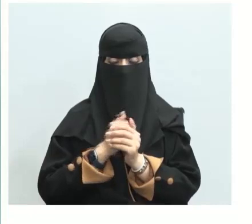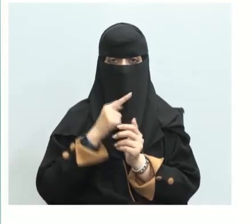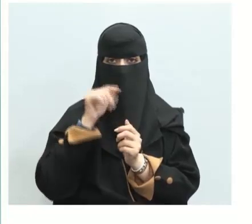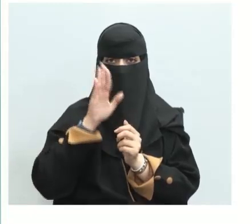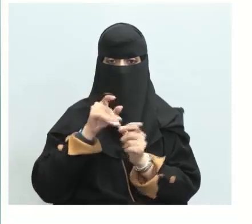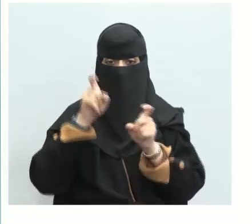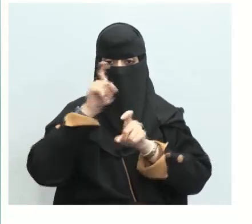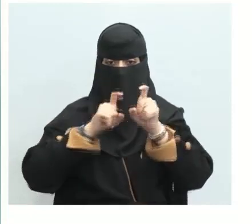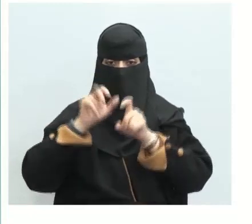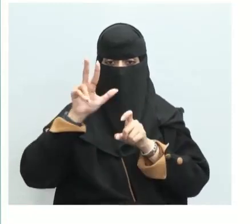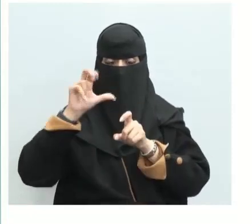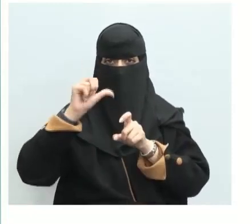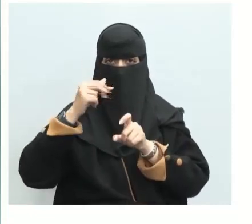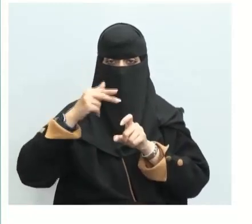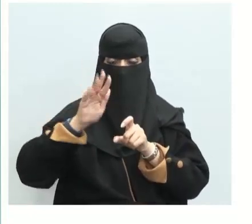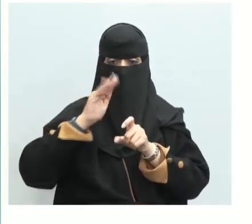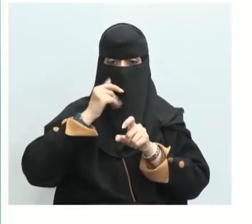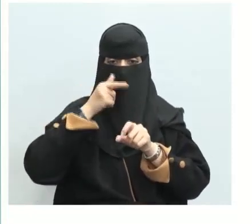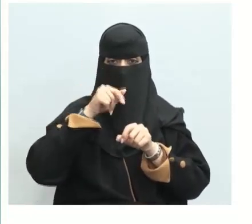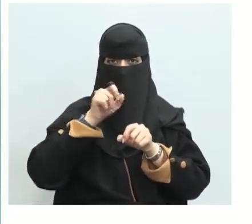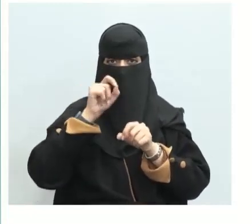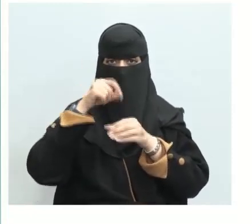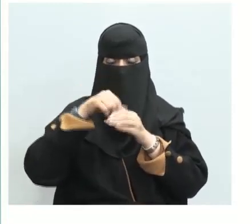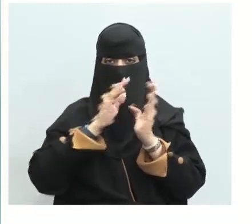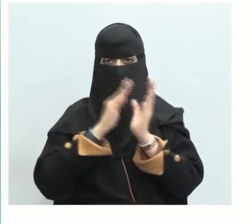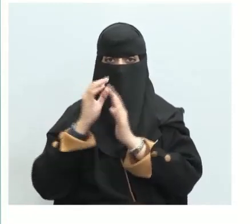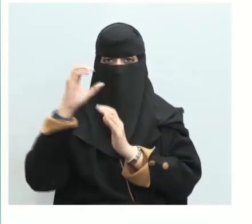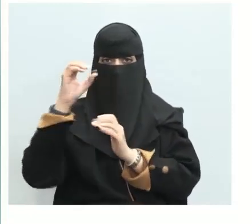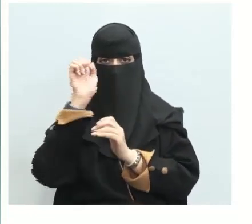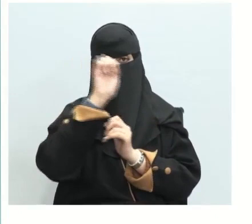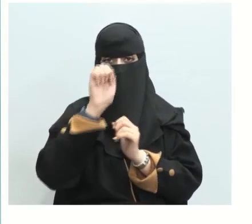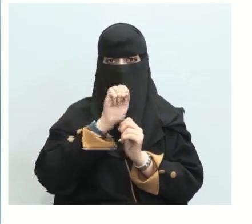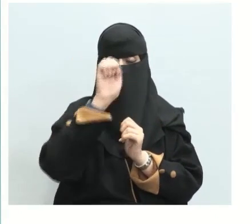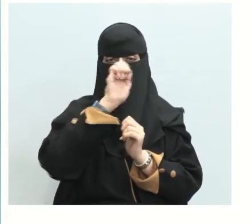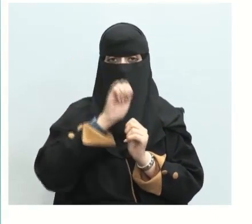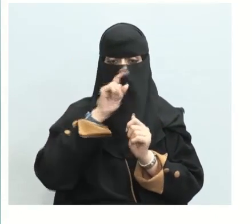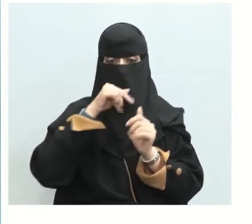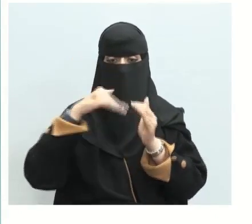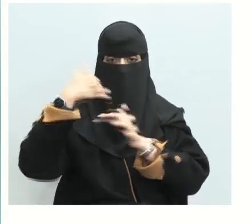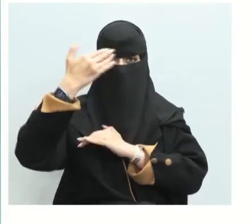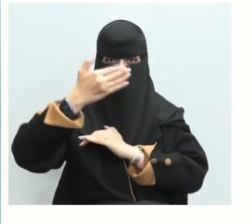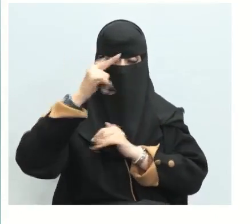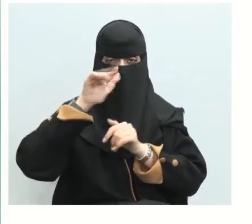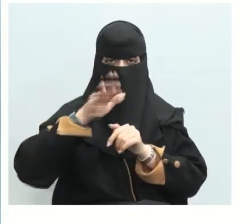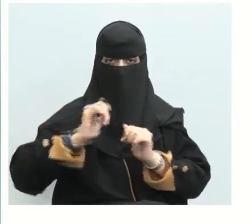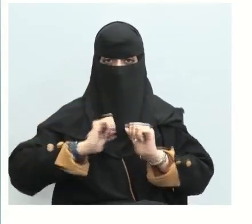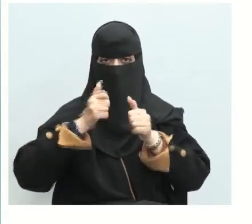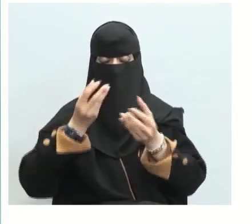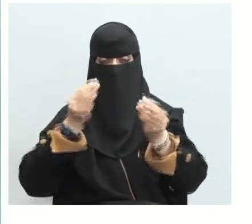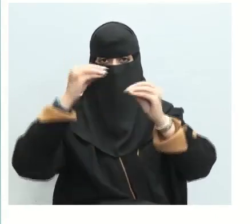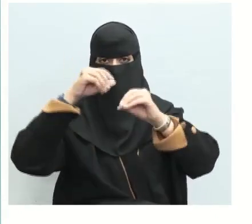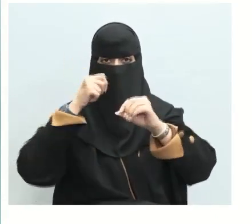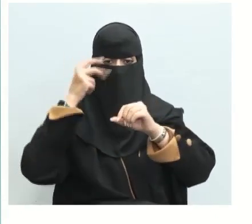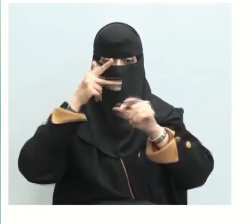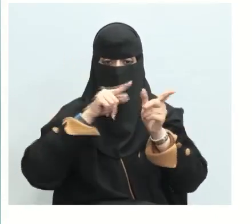أيضا سنتعرف على استعلام الوسائط في ملف CSS خارجي، بإمكانك إضافة